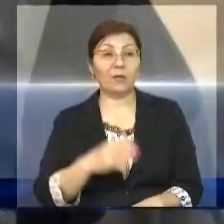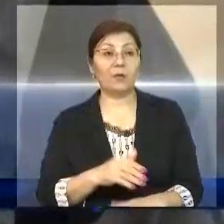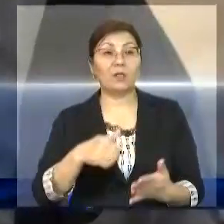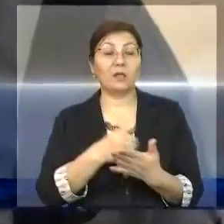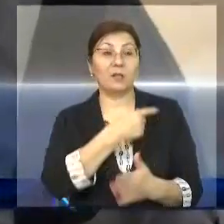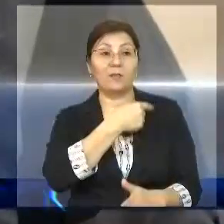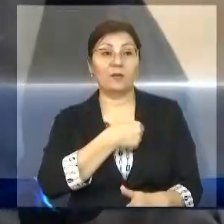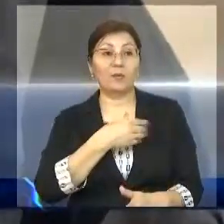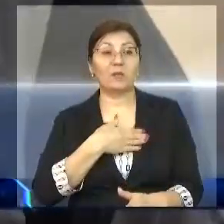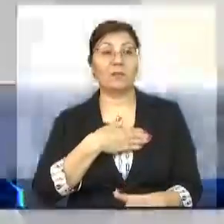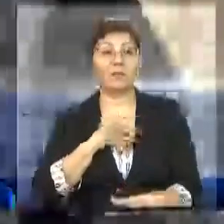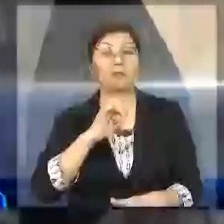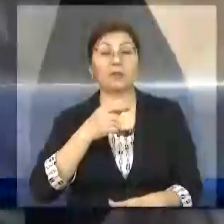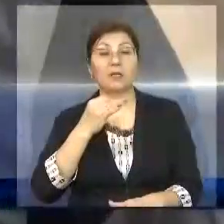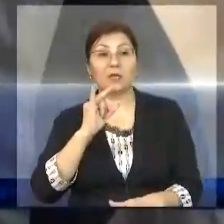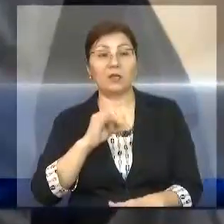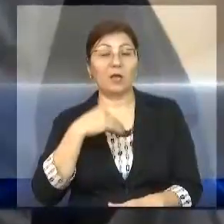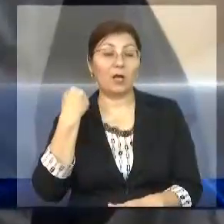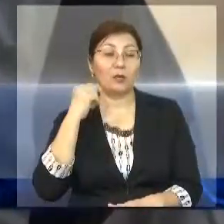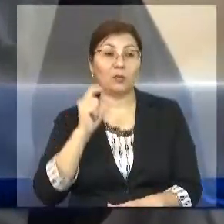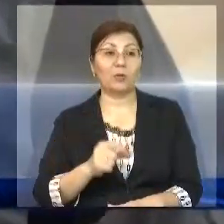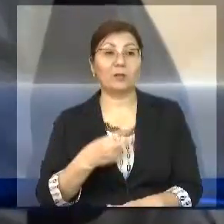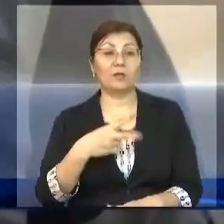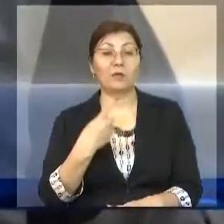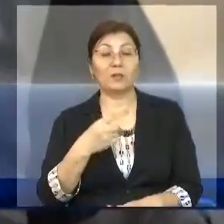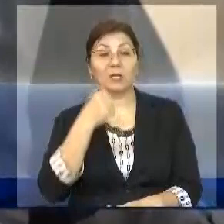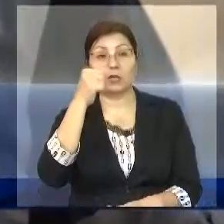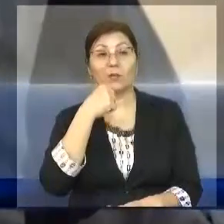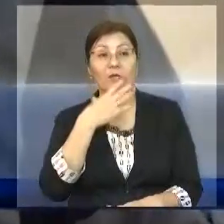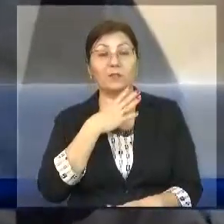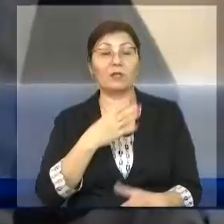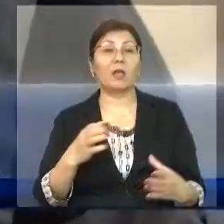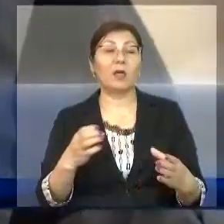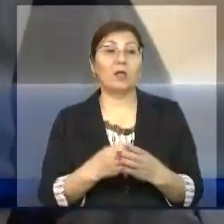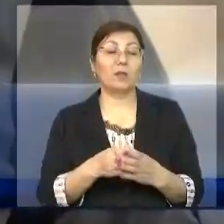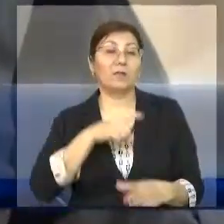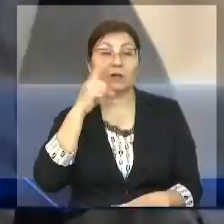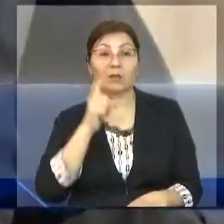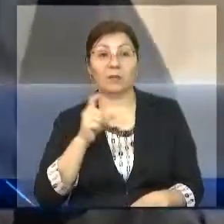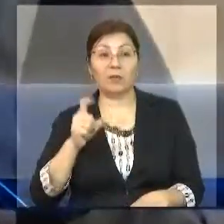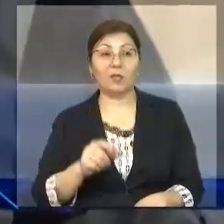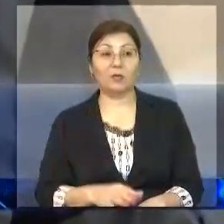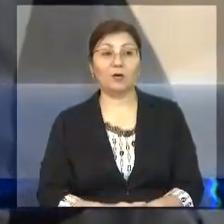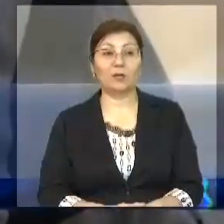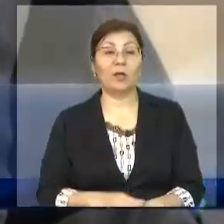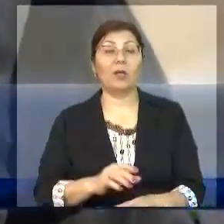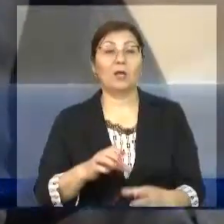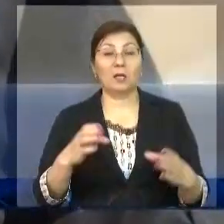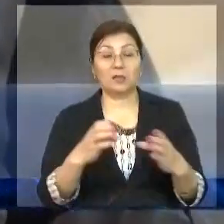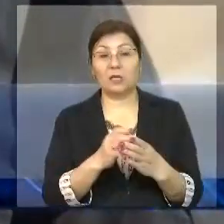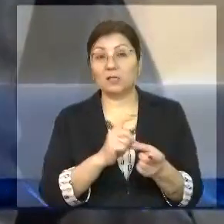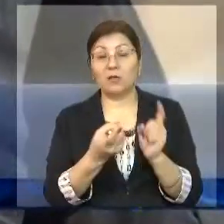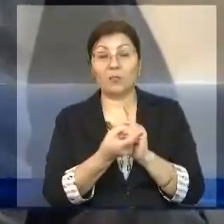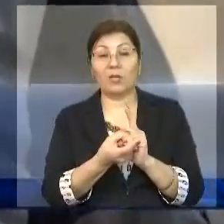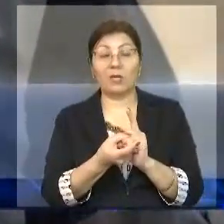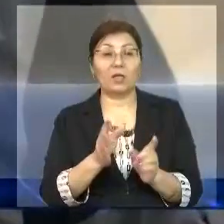главным тренером был ваш тренер Сергей трико он повезёт 21 год И этот же состав мы не менять ничего не собираемся вот тренерский состав менять не будем они будут